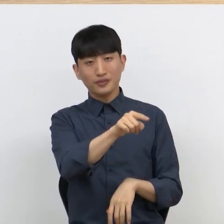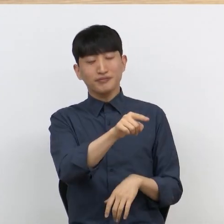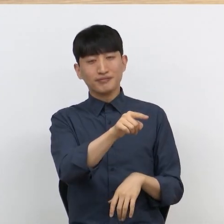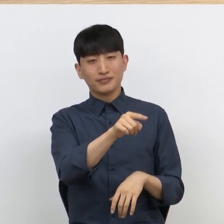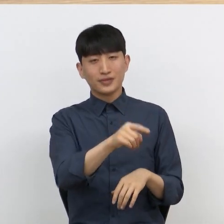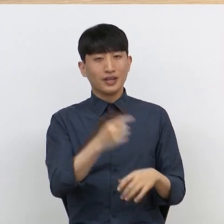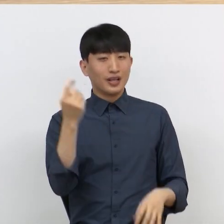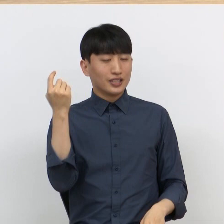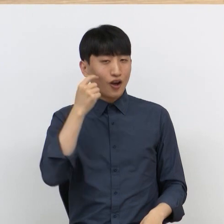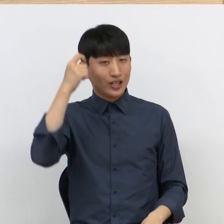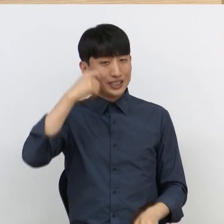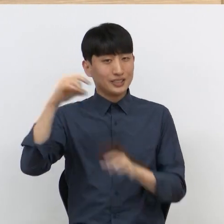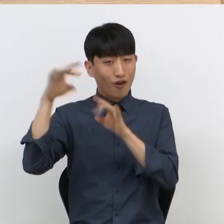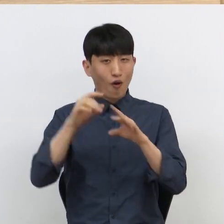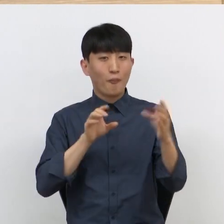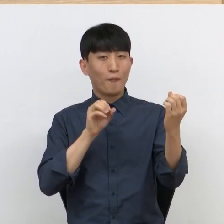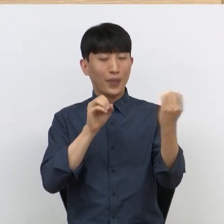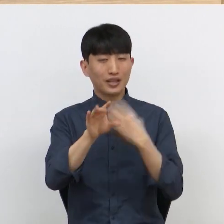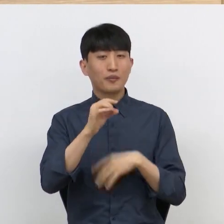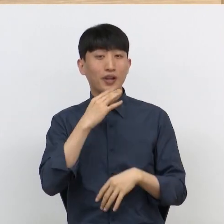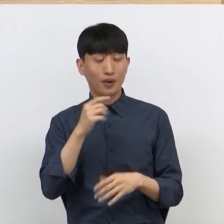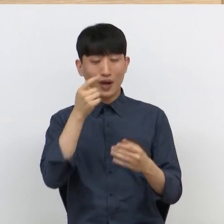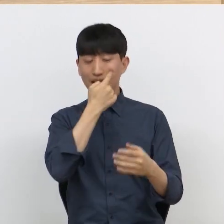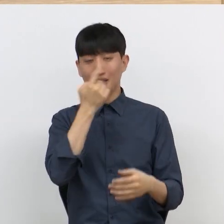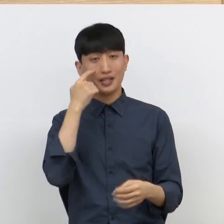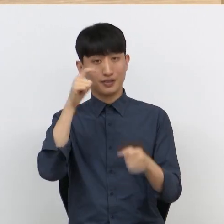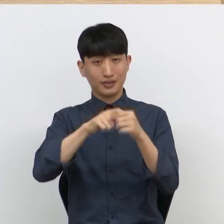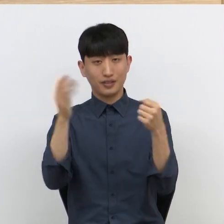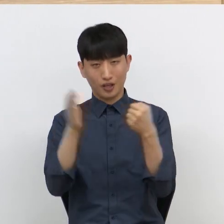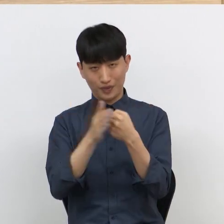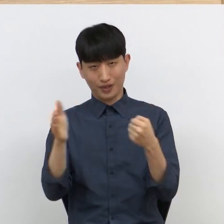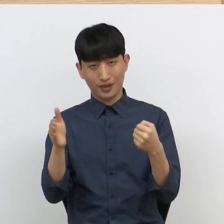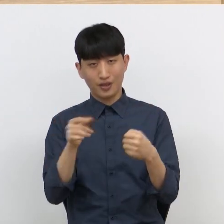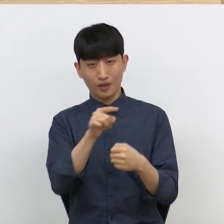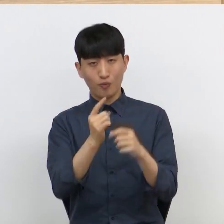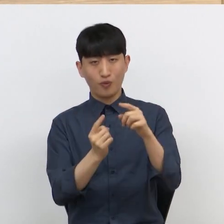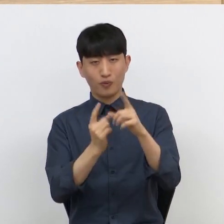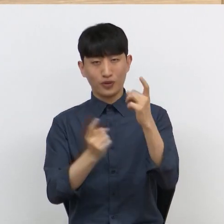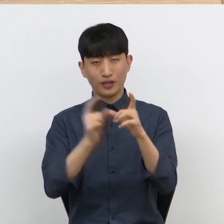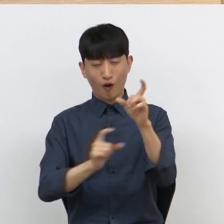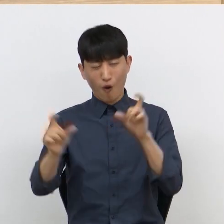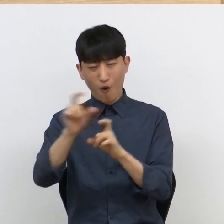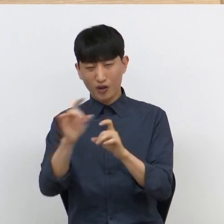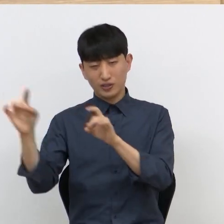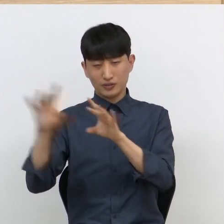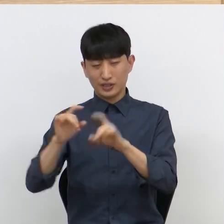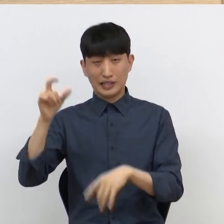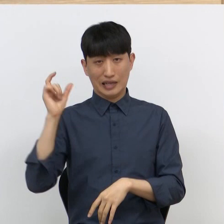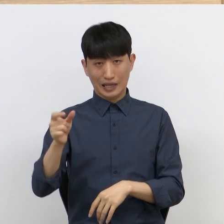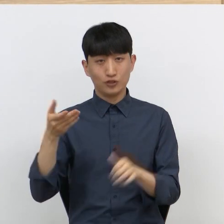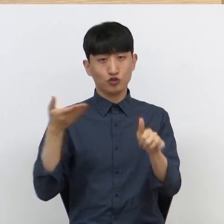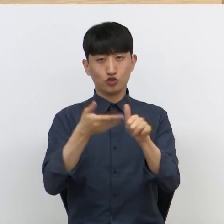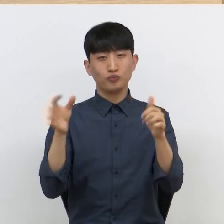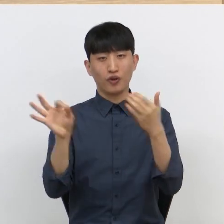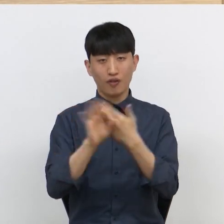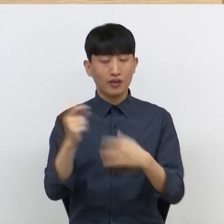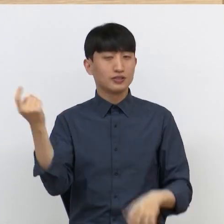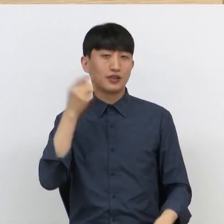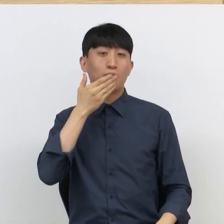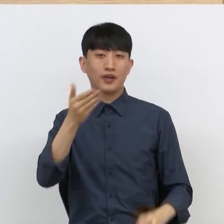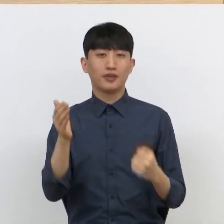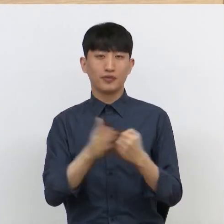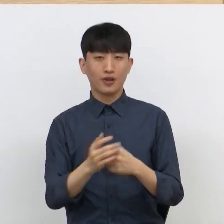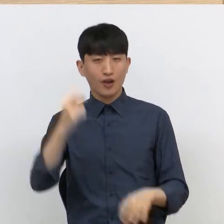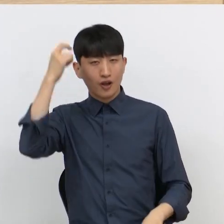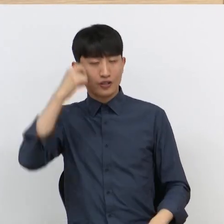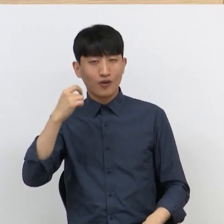때문에 만약에 나오지 않으면 이것보다 훨씬 더 높은 자극을 주면 충분히 들을 수 있거든요. 그래서 청신경 반응이 안 나왔다고